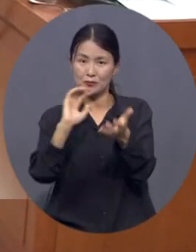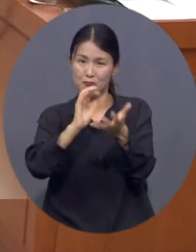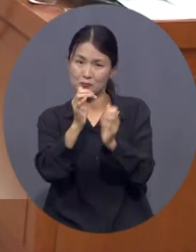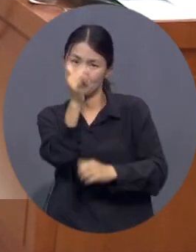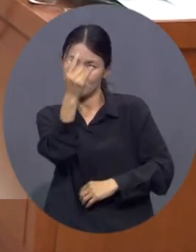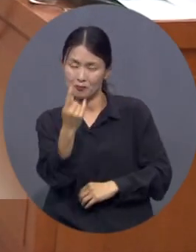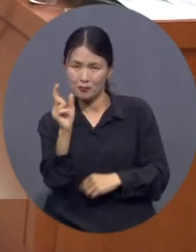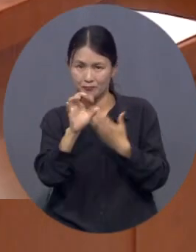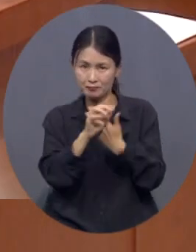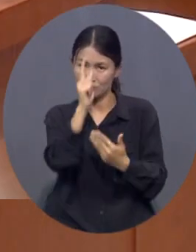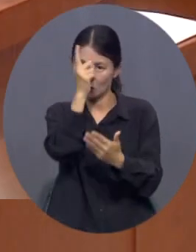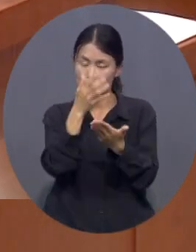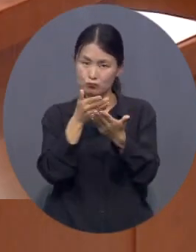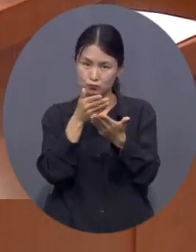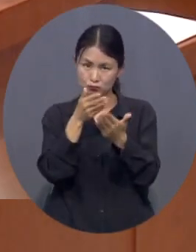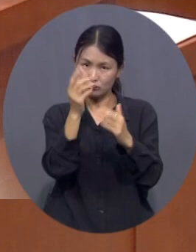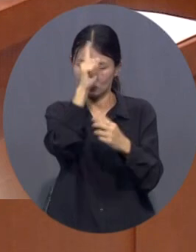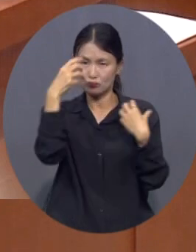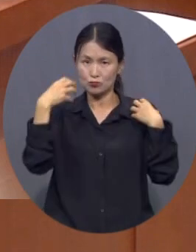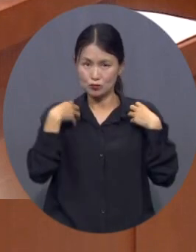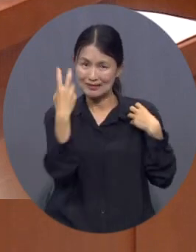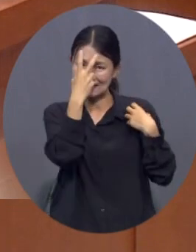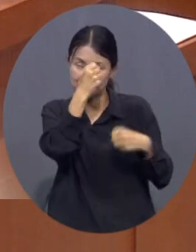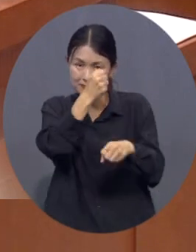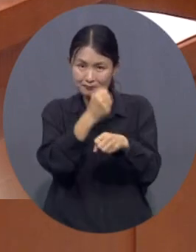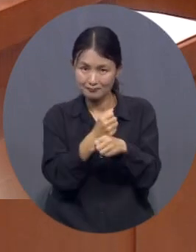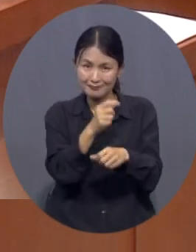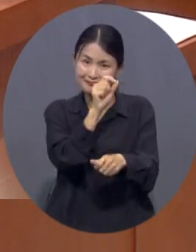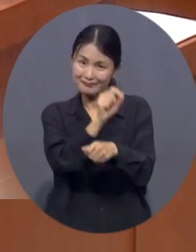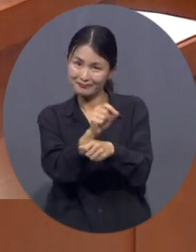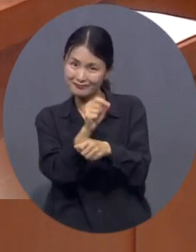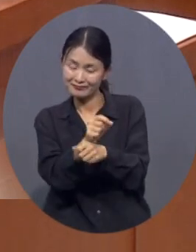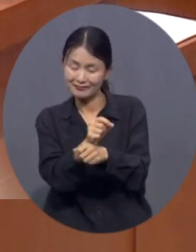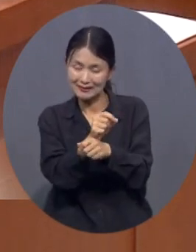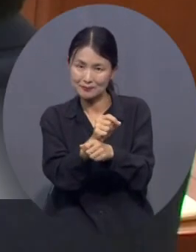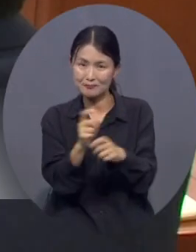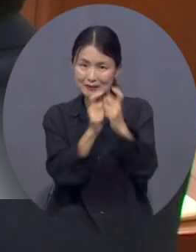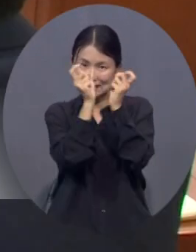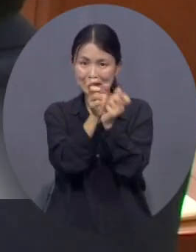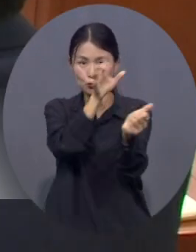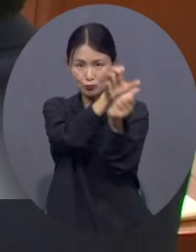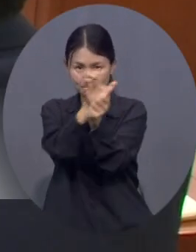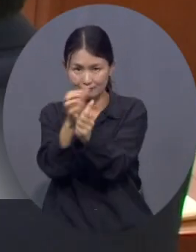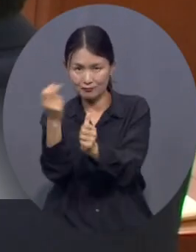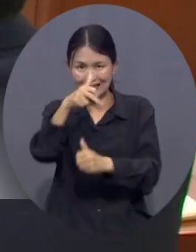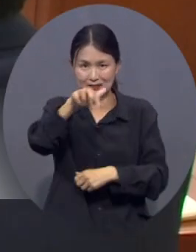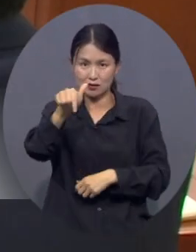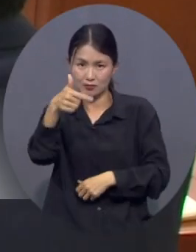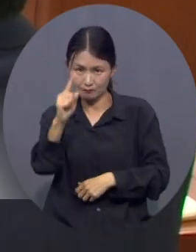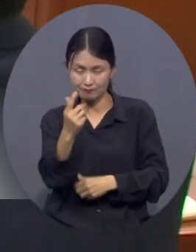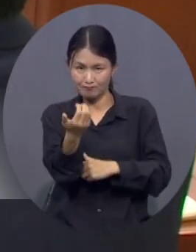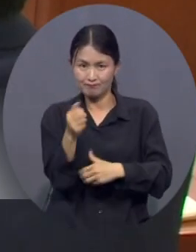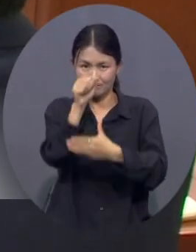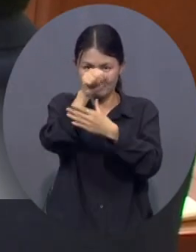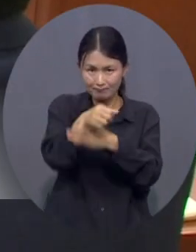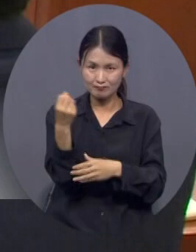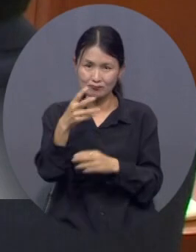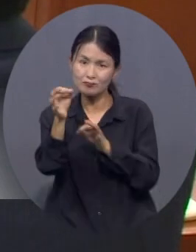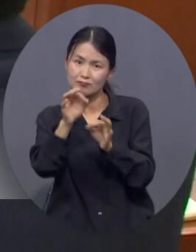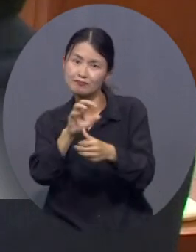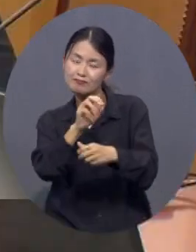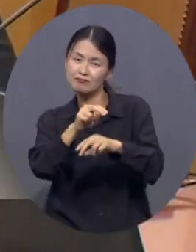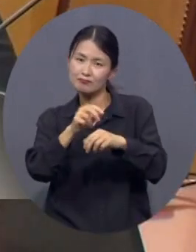정부가 제출한 제주특별법 개정안을 심사해 행정시 사무 민간 위탁, 카지노업 사전인가제와